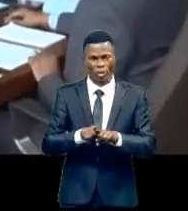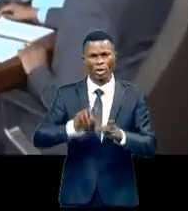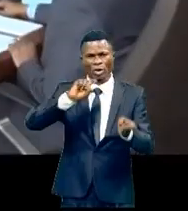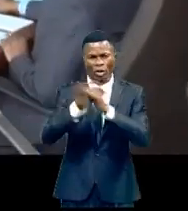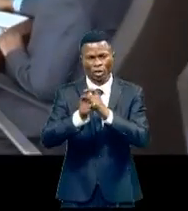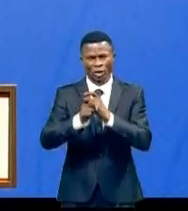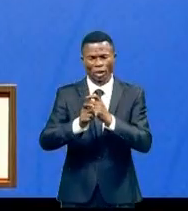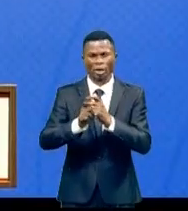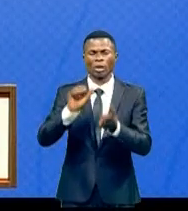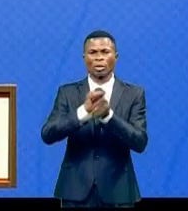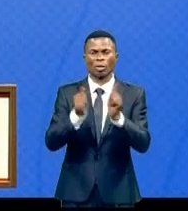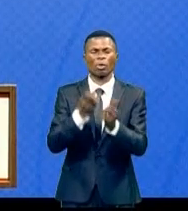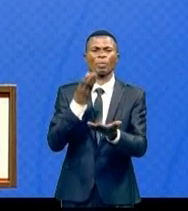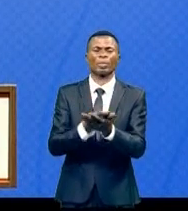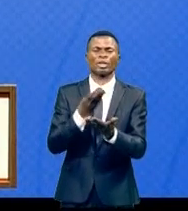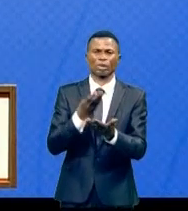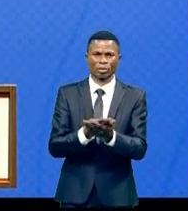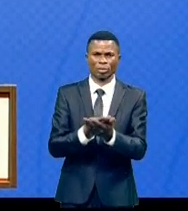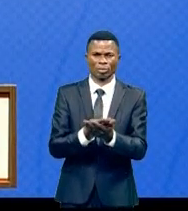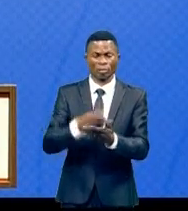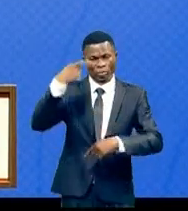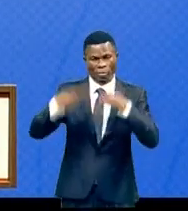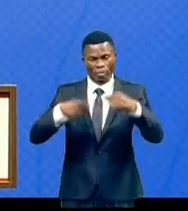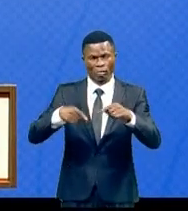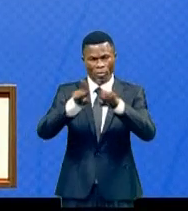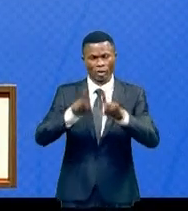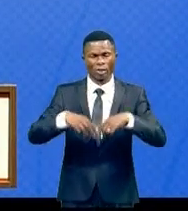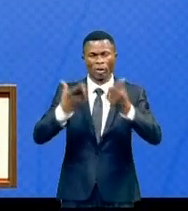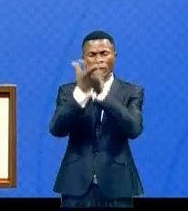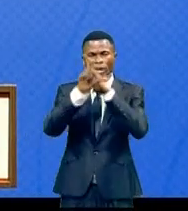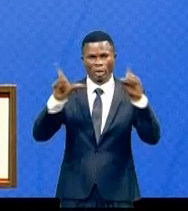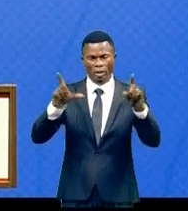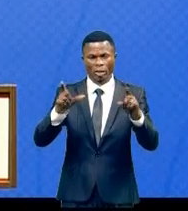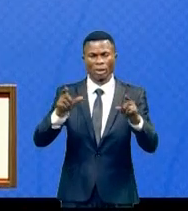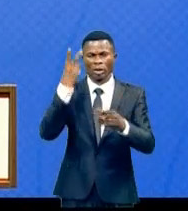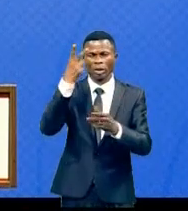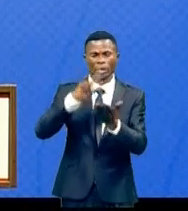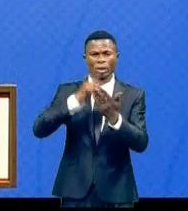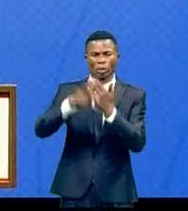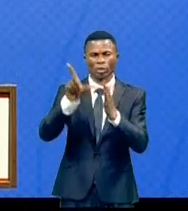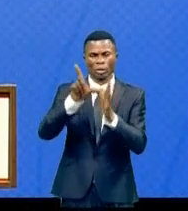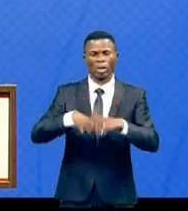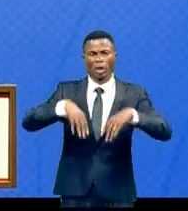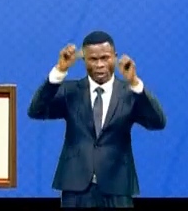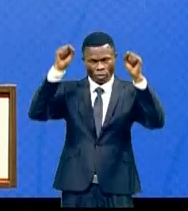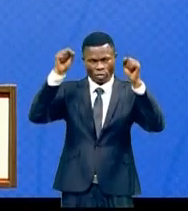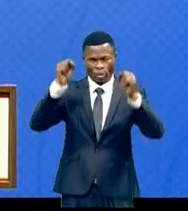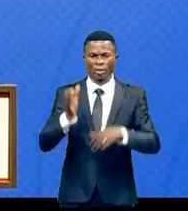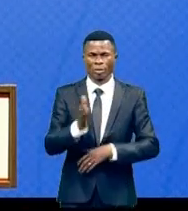la taille de notre budget. Après débat et délibération, ces deux projets de loi ont été adoptés.